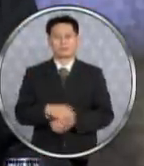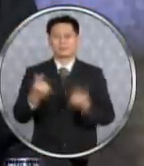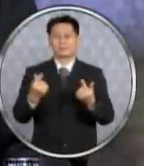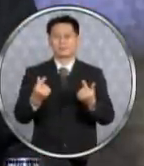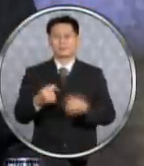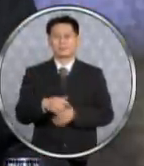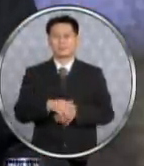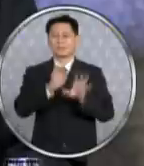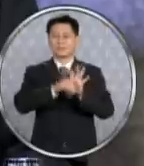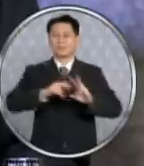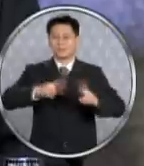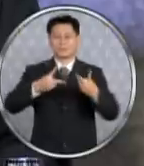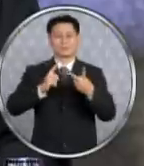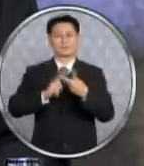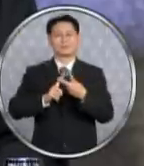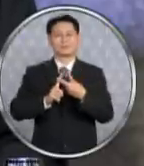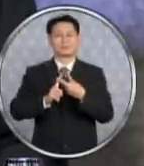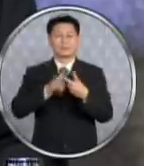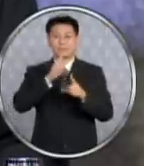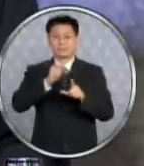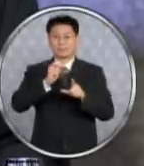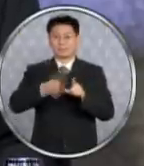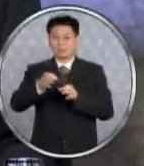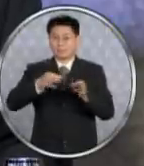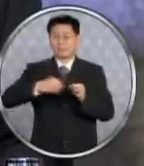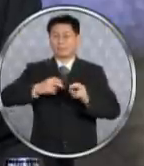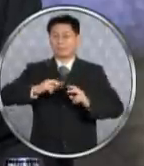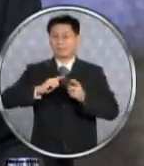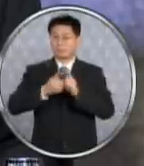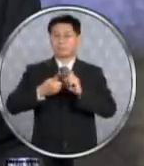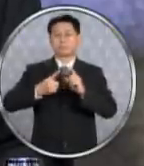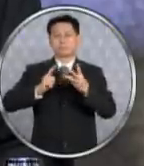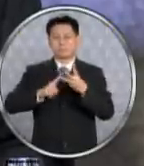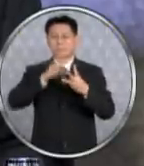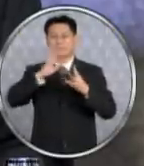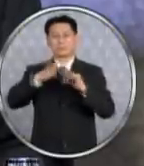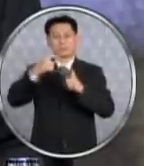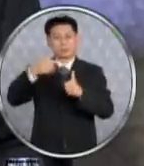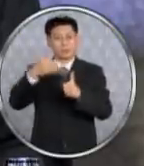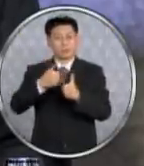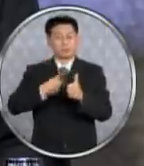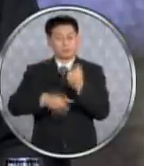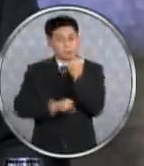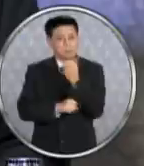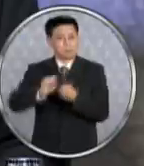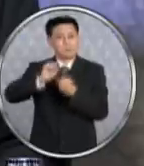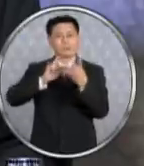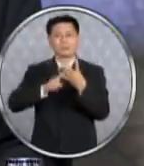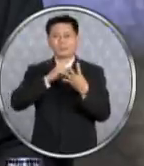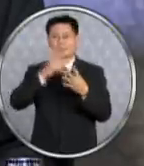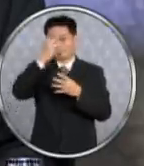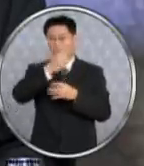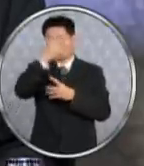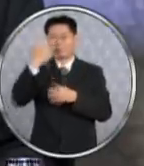些税制改革，包括产业转型，包括国教向下延伸，包括我们的扶老携幼的计